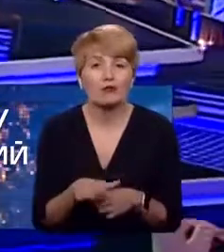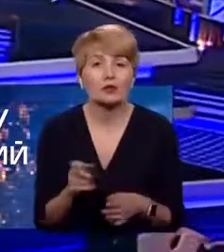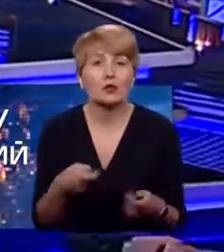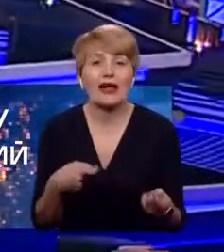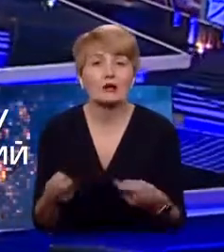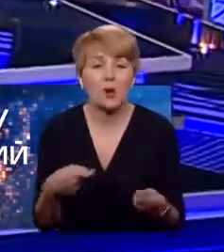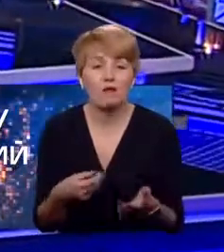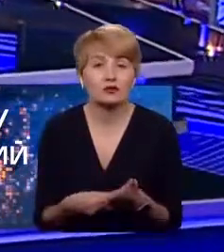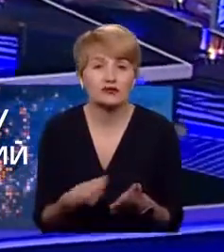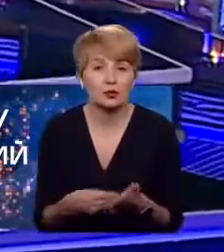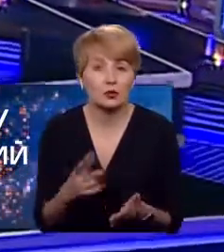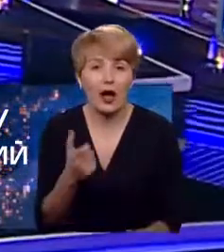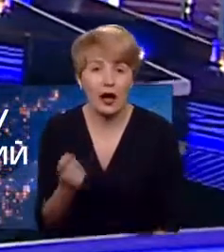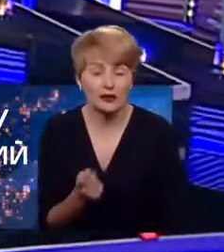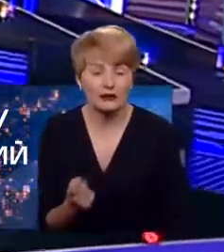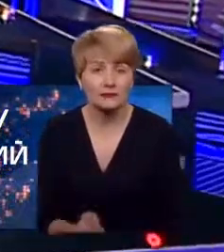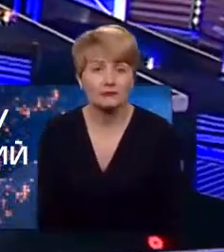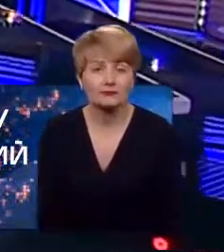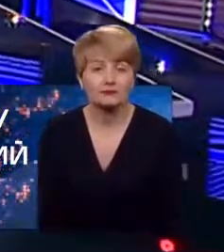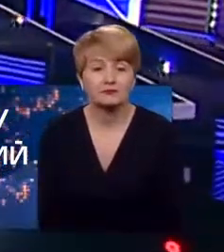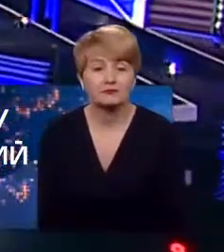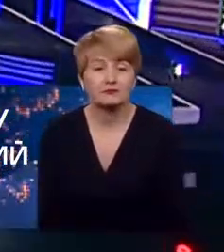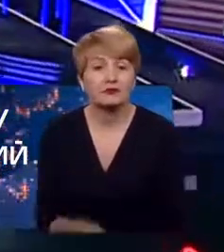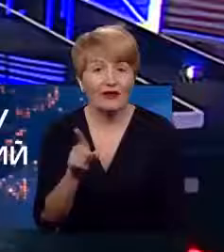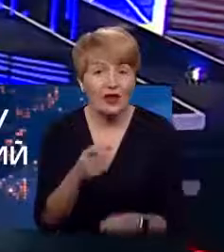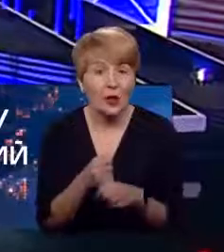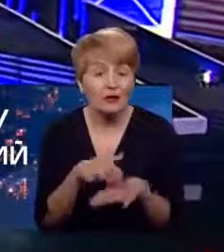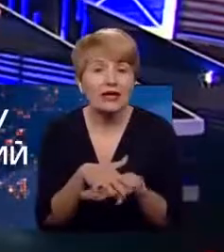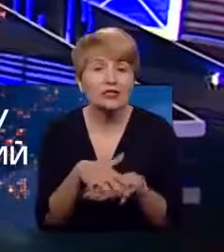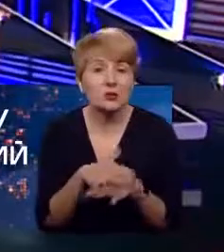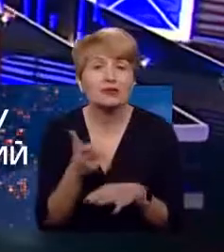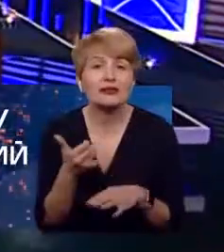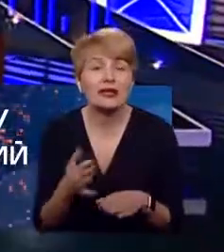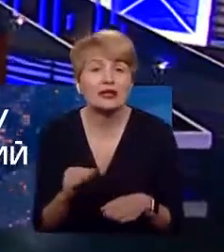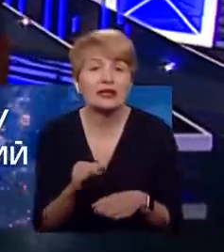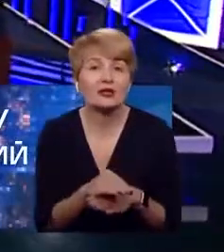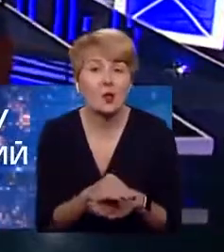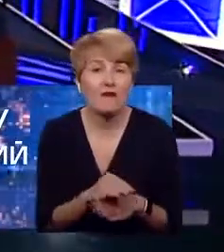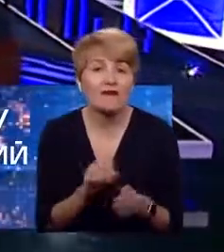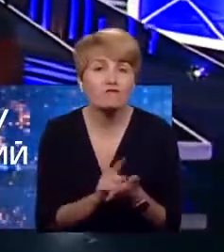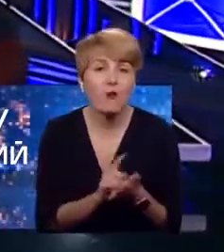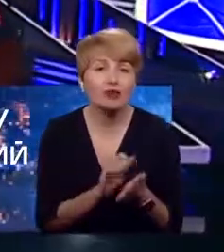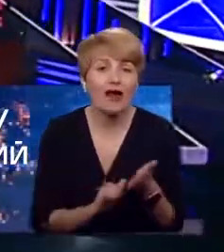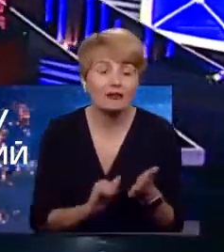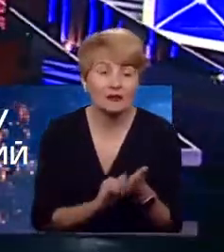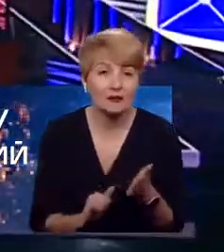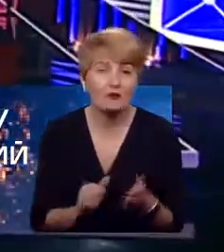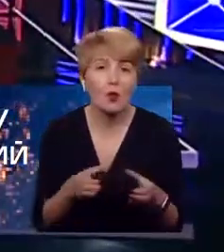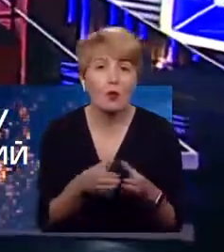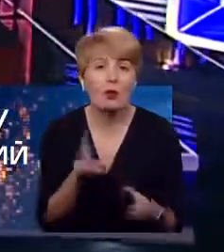газ, при нинішній ціні на газ, ви робили розрахунок, скільки додаткових податків група